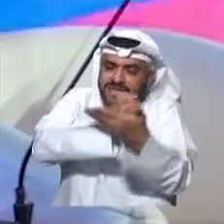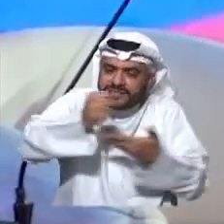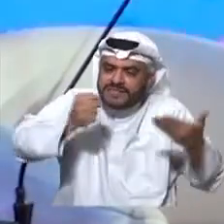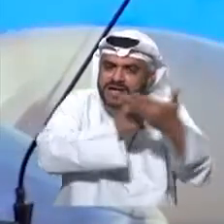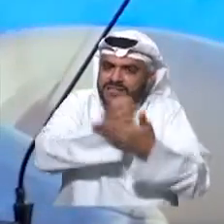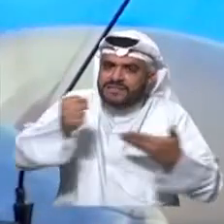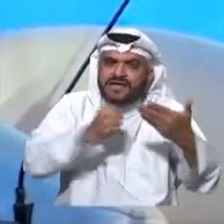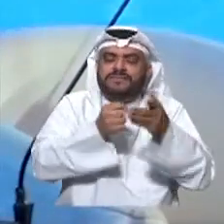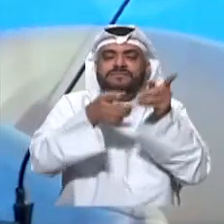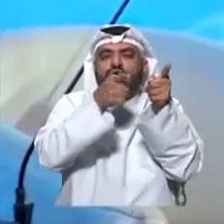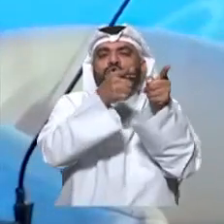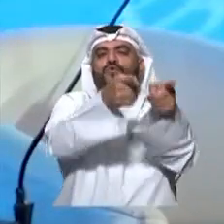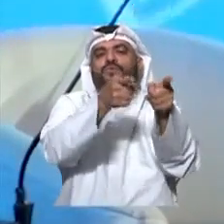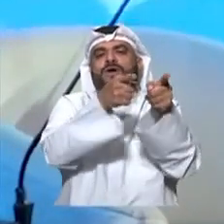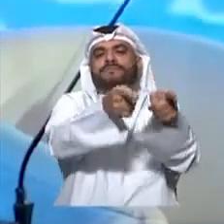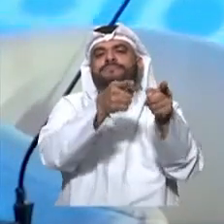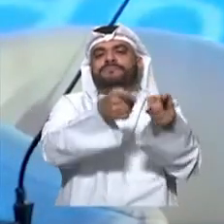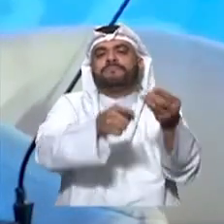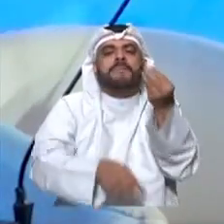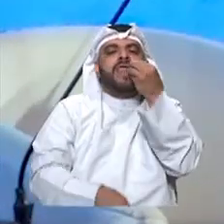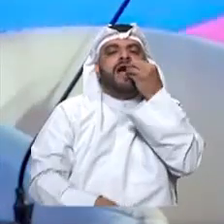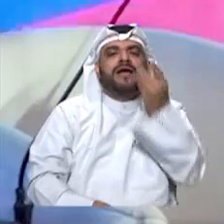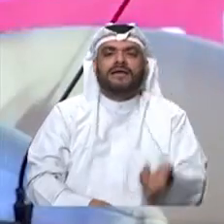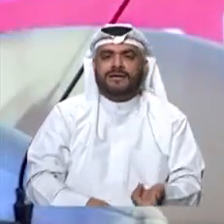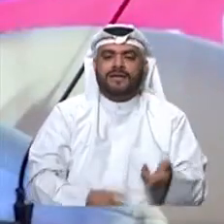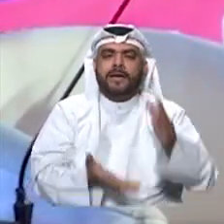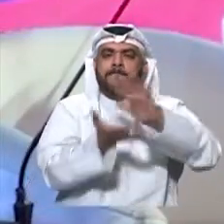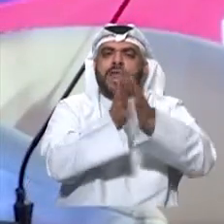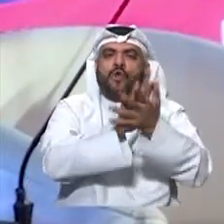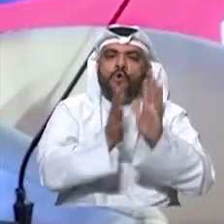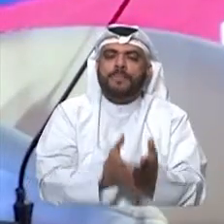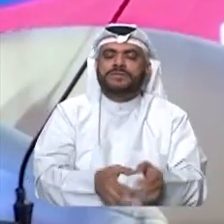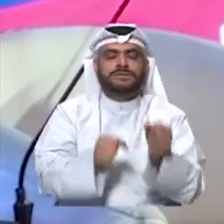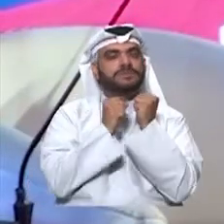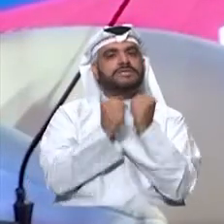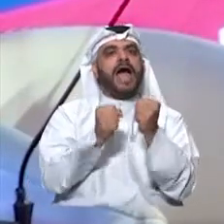الرؤى والحلول ومواجهة تأثيرها على الحالة الاقتصادية